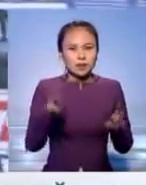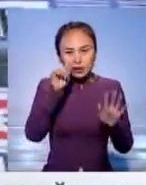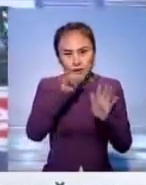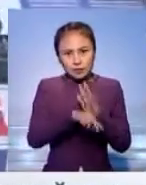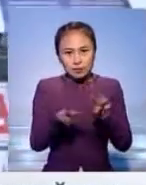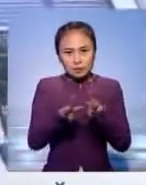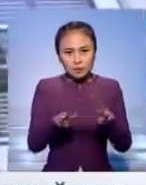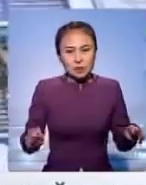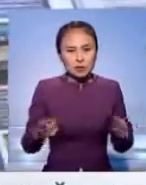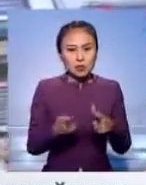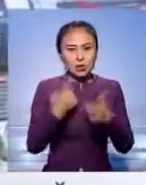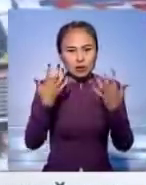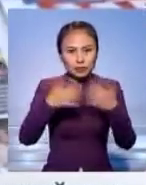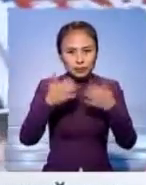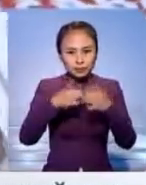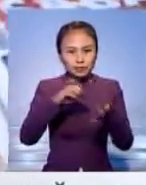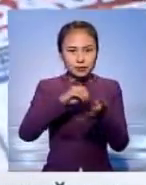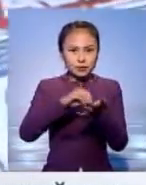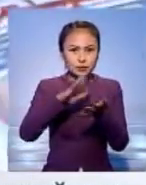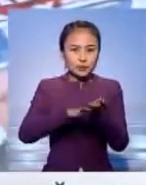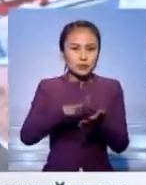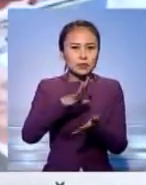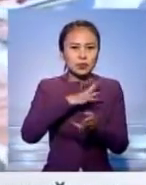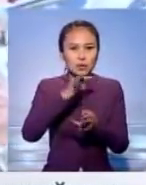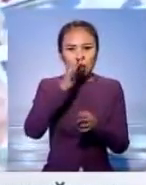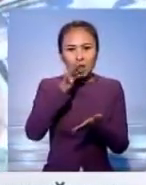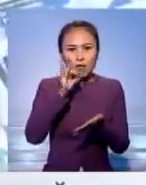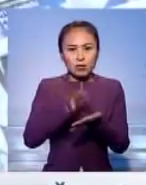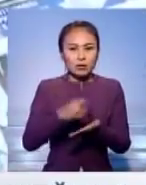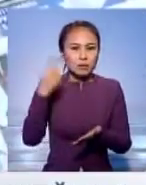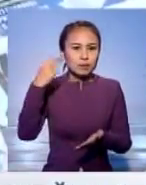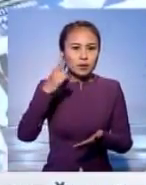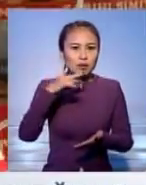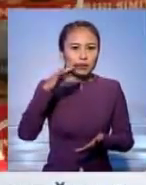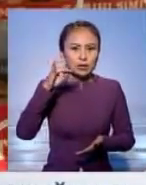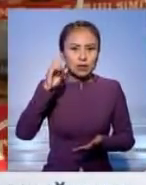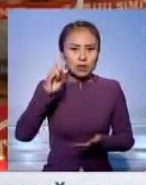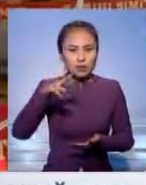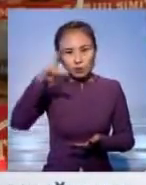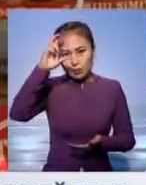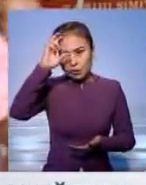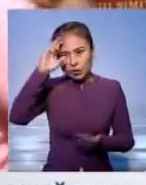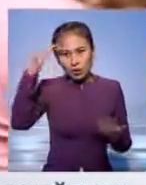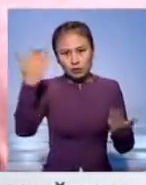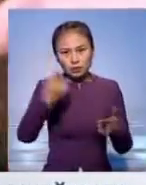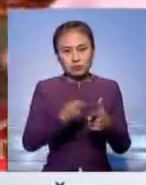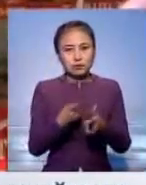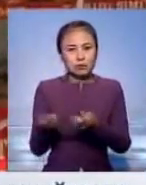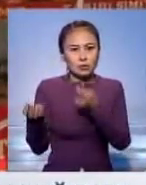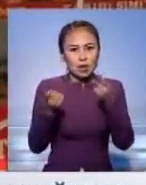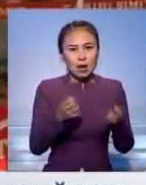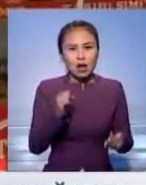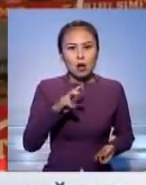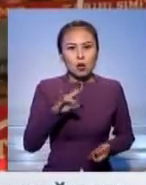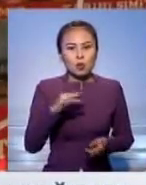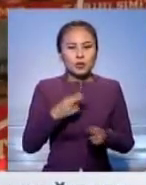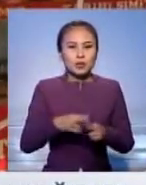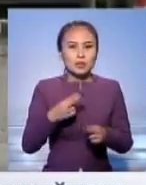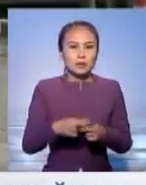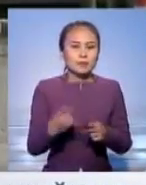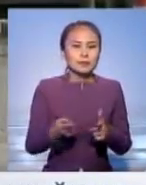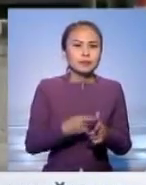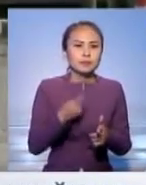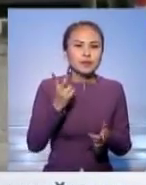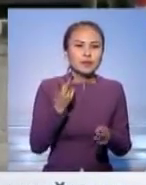істер министрінің есепшоттарын бұғаттаумен жауап қайтарды. Осыдан кейін президент Дональд Трамп Түркиядан әкелінетін болат пен алюминийге